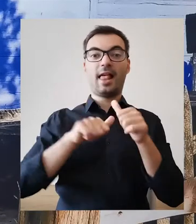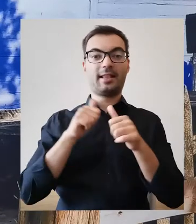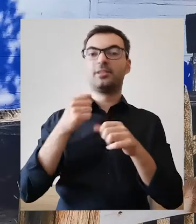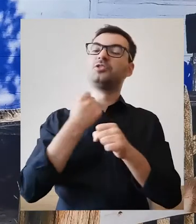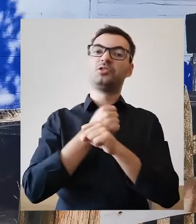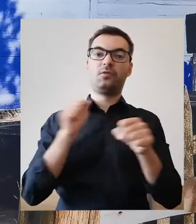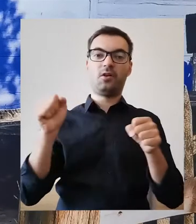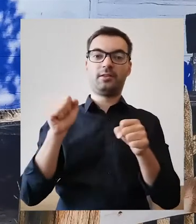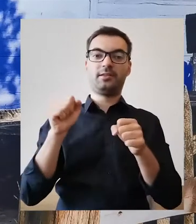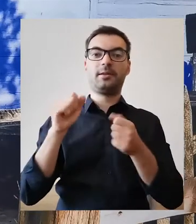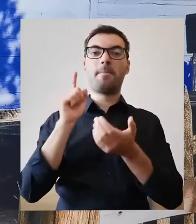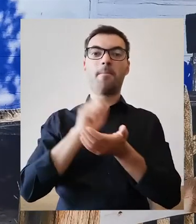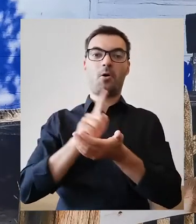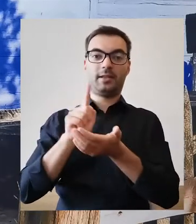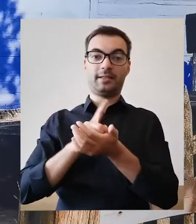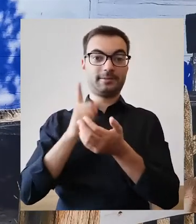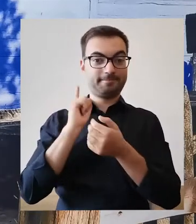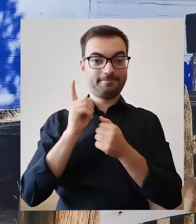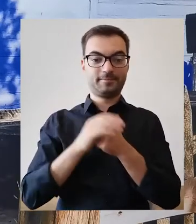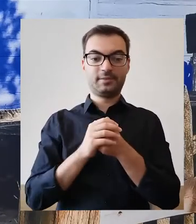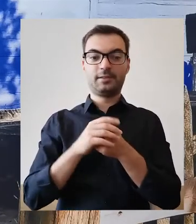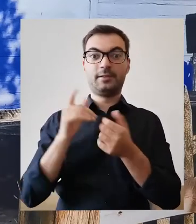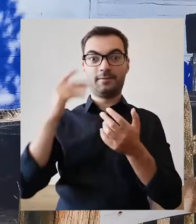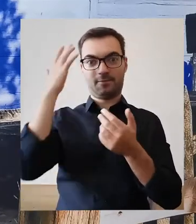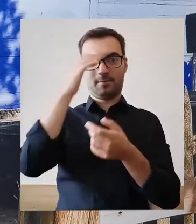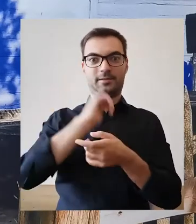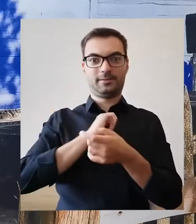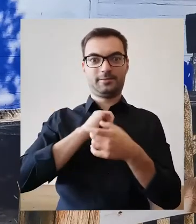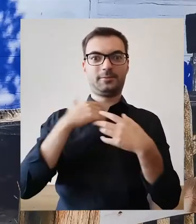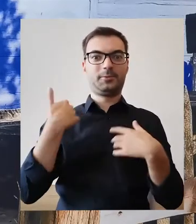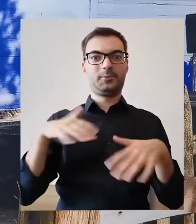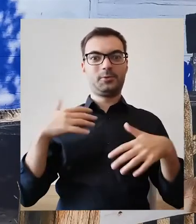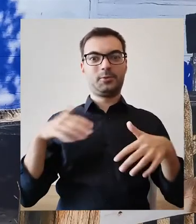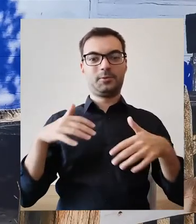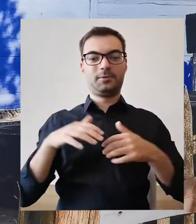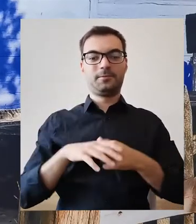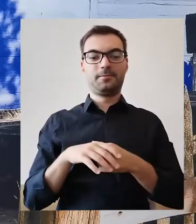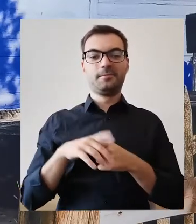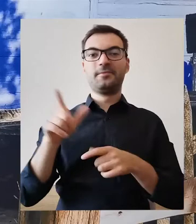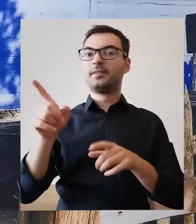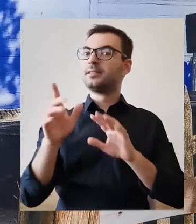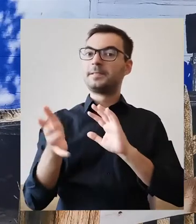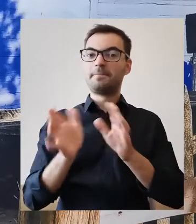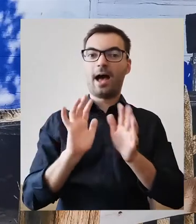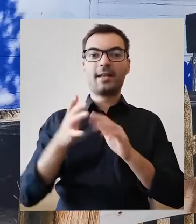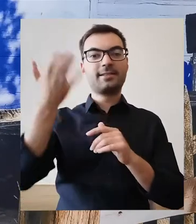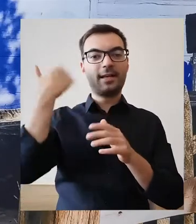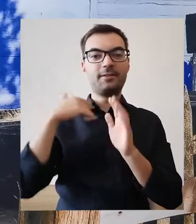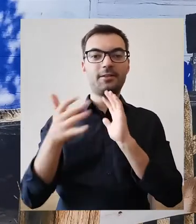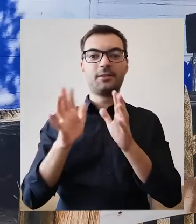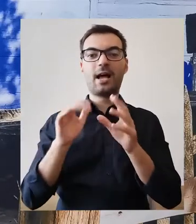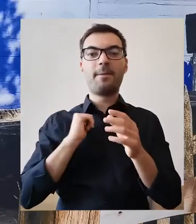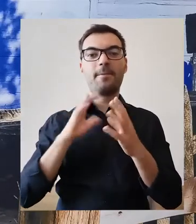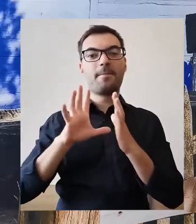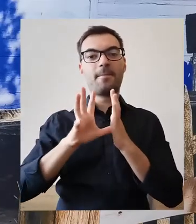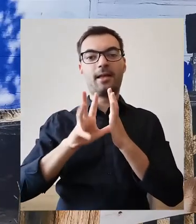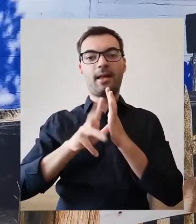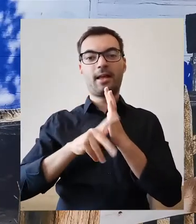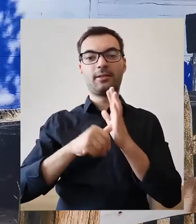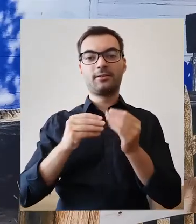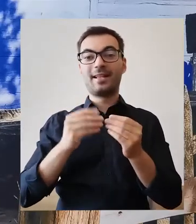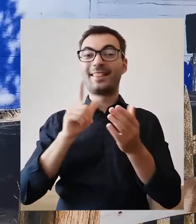płacenia miejskich podatków tak wyobraźcie sobie państwo dbano niegdyś o rozwój miast